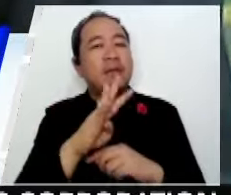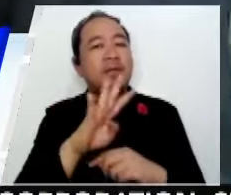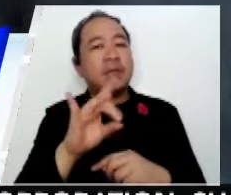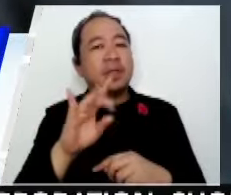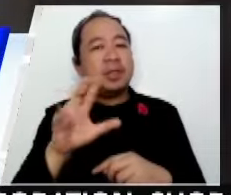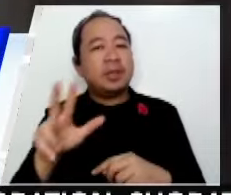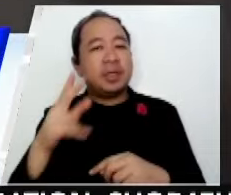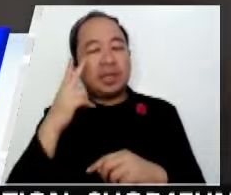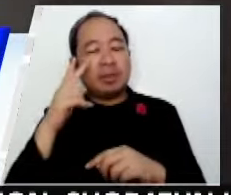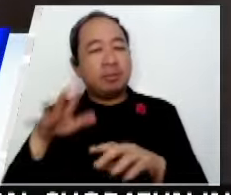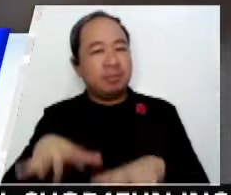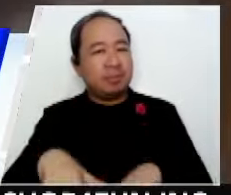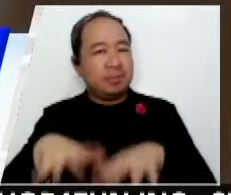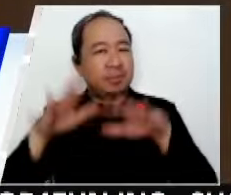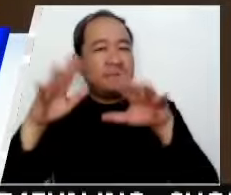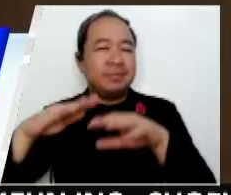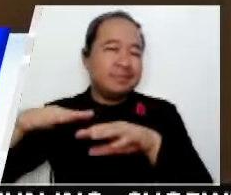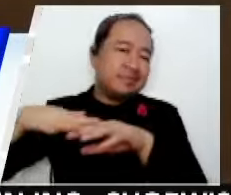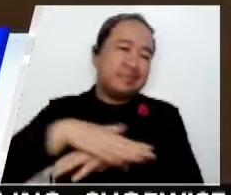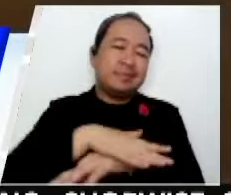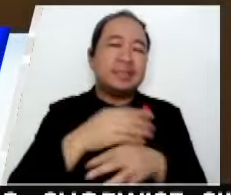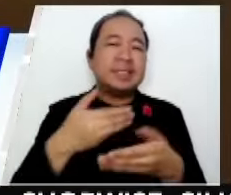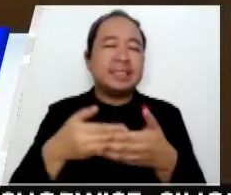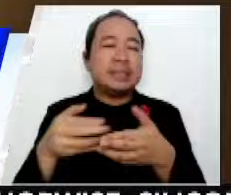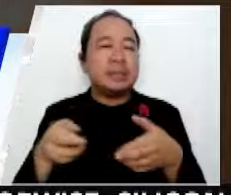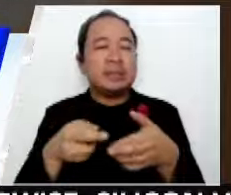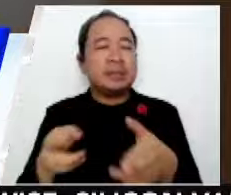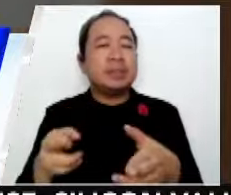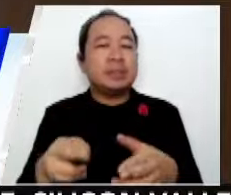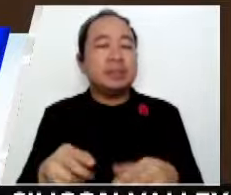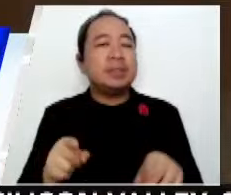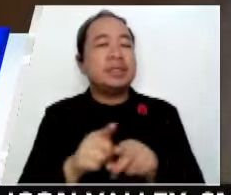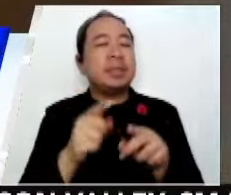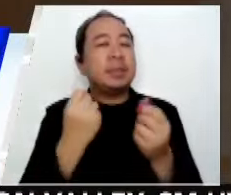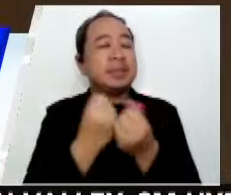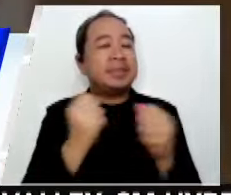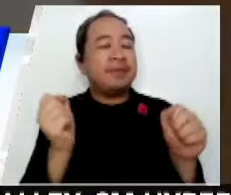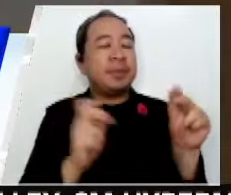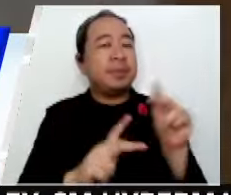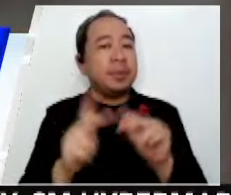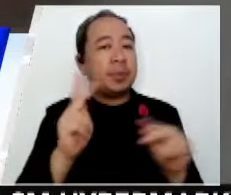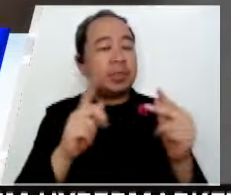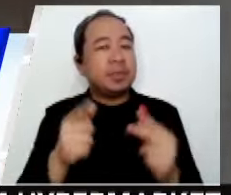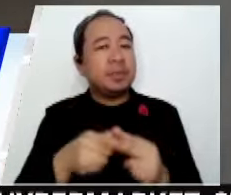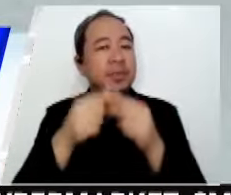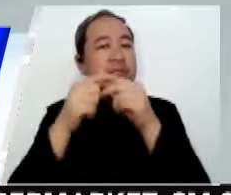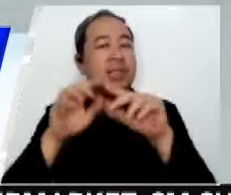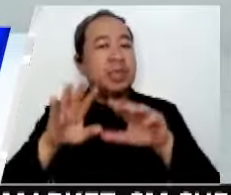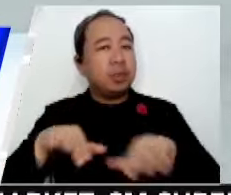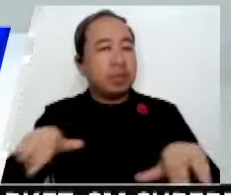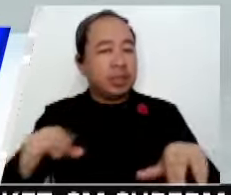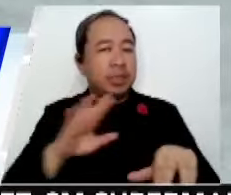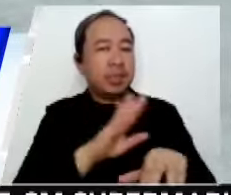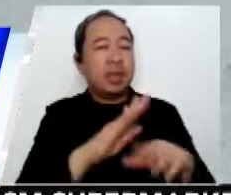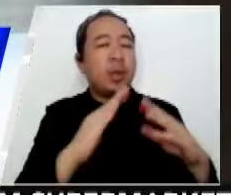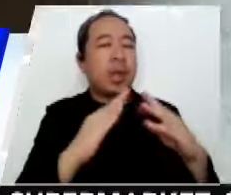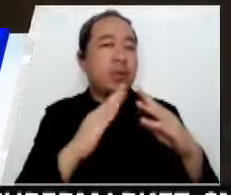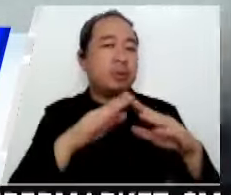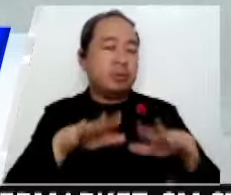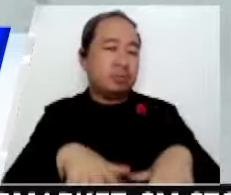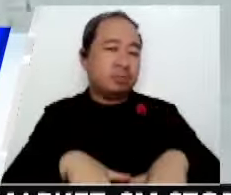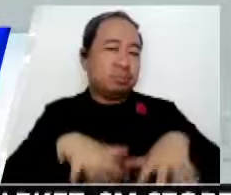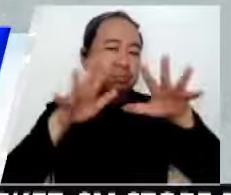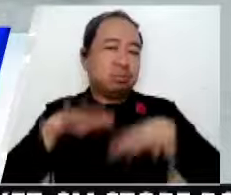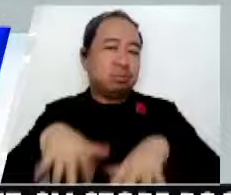maraming tubig. Nirescue rin ang mga residente lalo na ang mga batang nalubog na sa baha ang mga bahay. Sa katabing